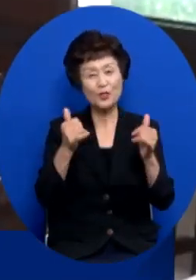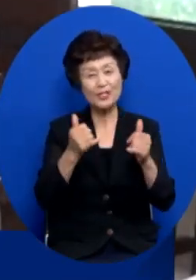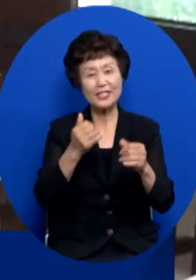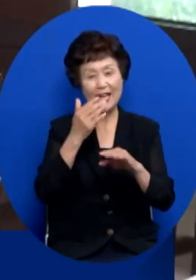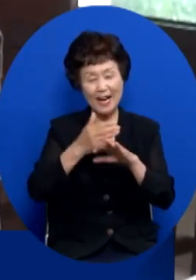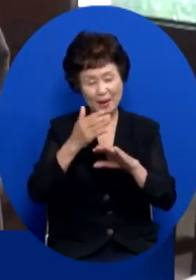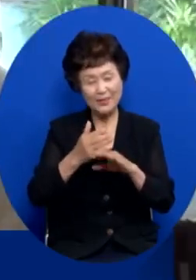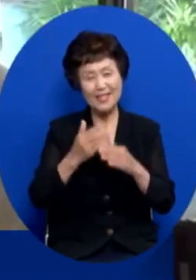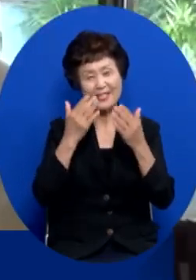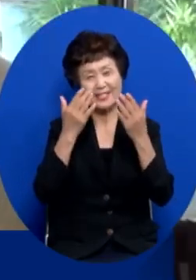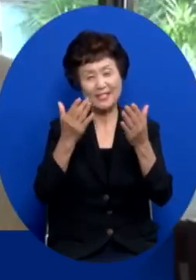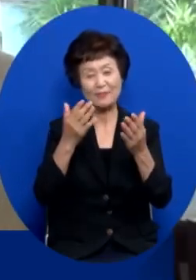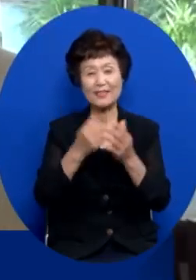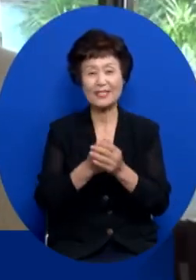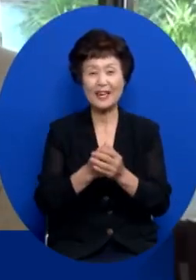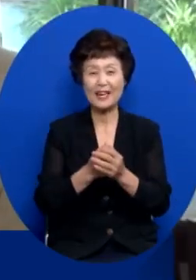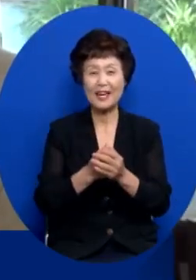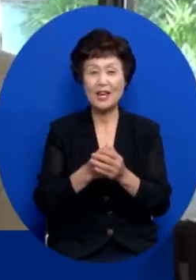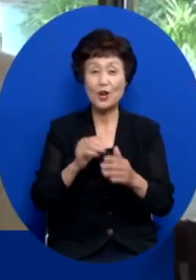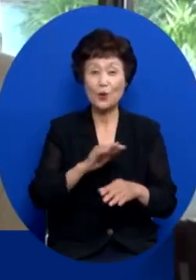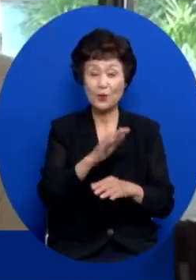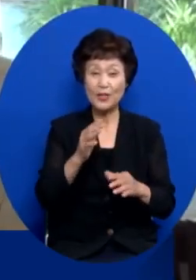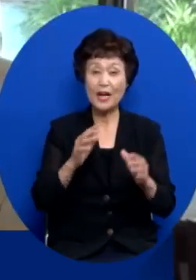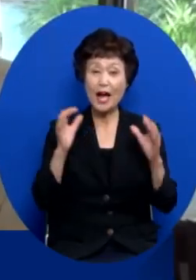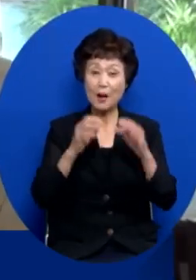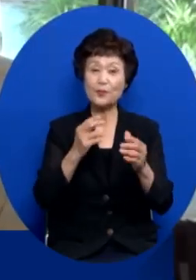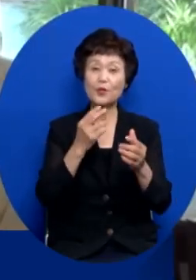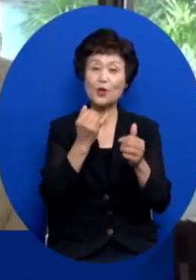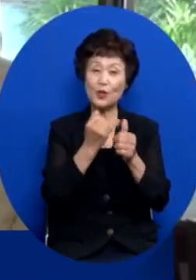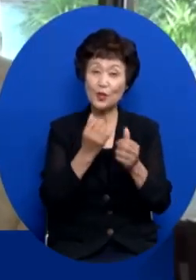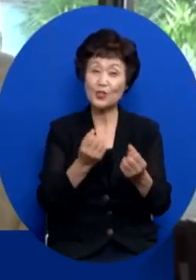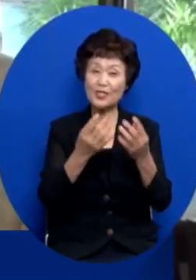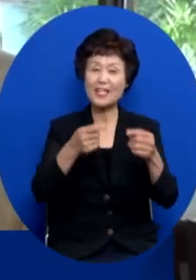lang po, maraming salamat. Salamat po sa